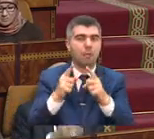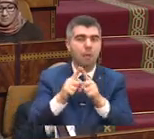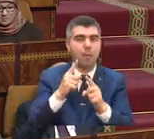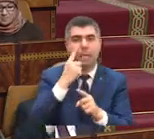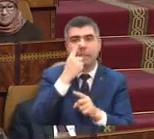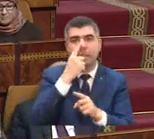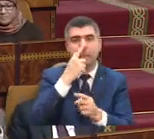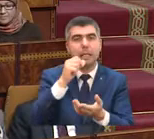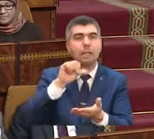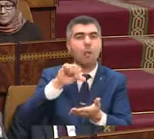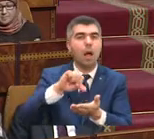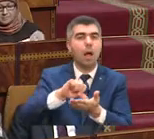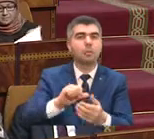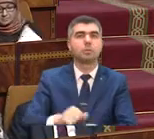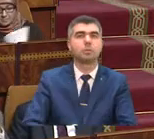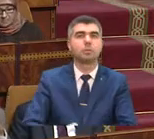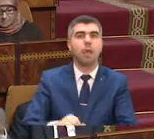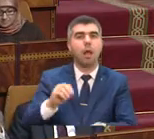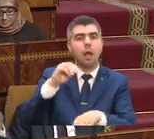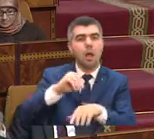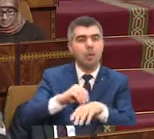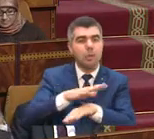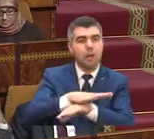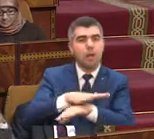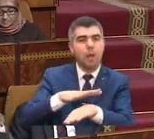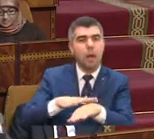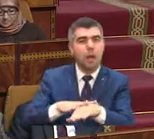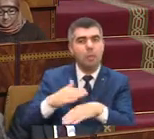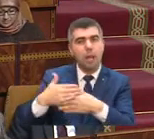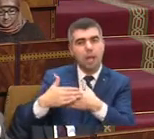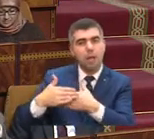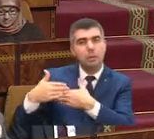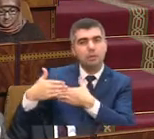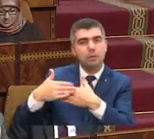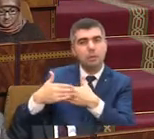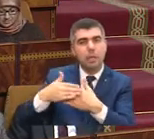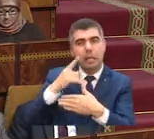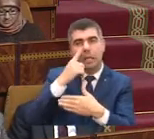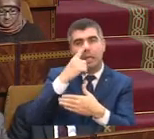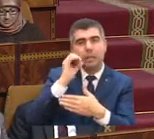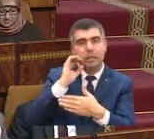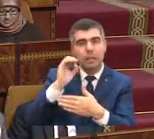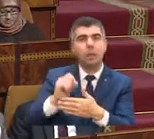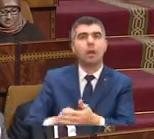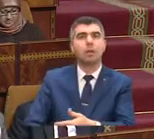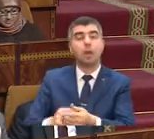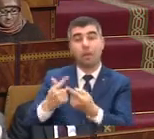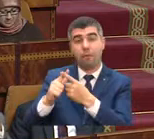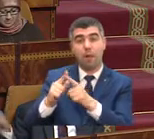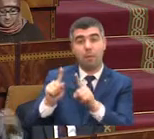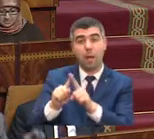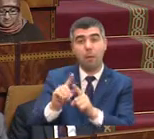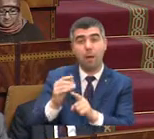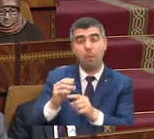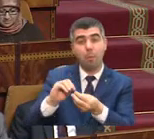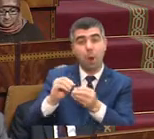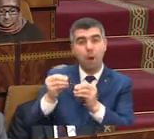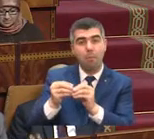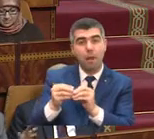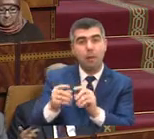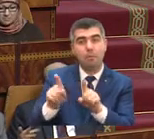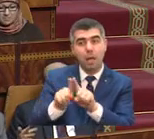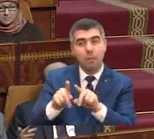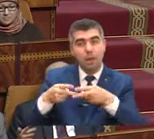كنموذج، ثم أعرج على عملة المضيق النداق لأقول أن السيد الوزير أن هذا المشكل ما زال مطروحا وبحدة، على